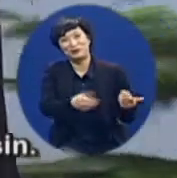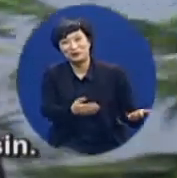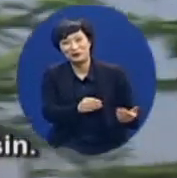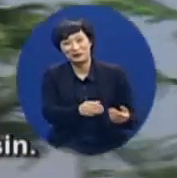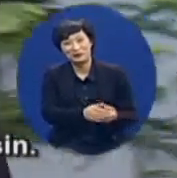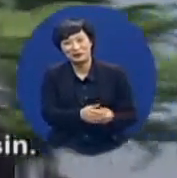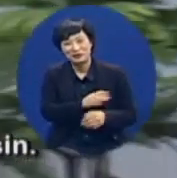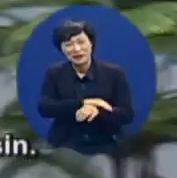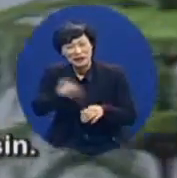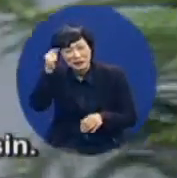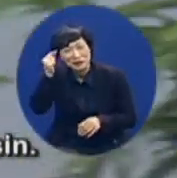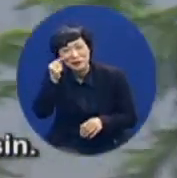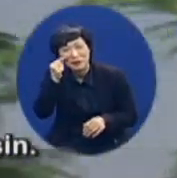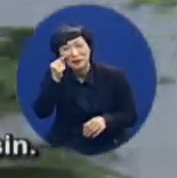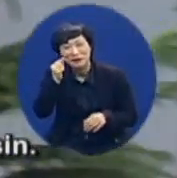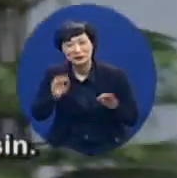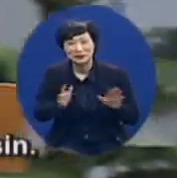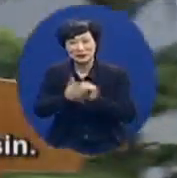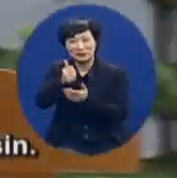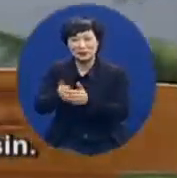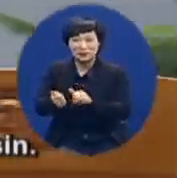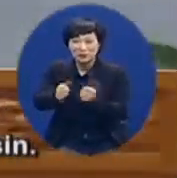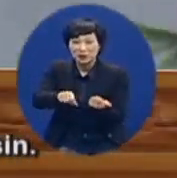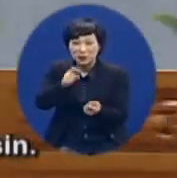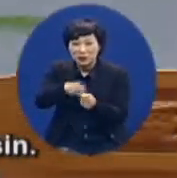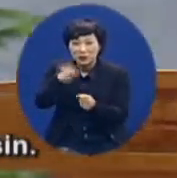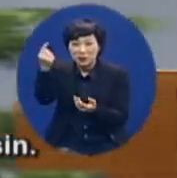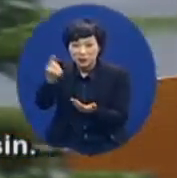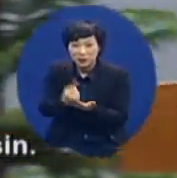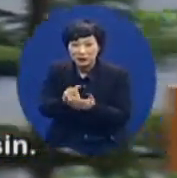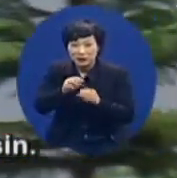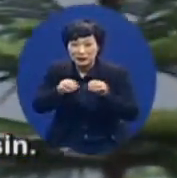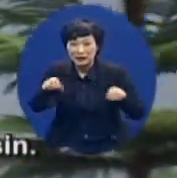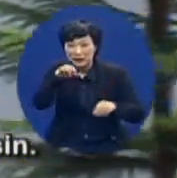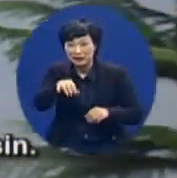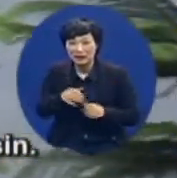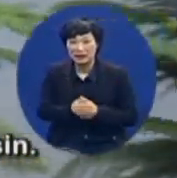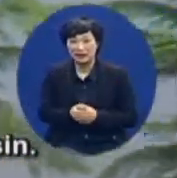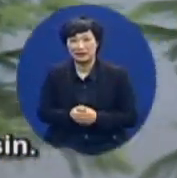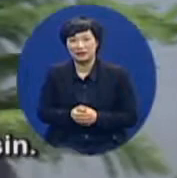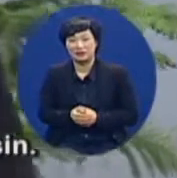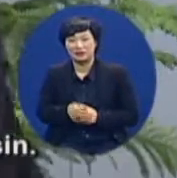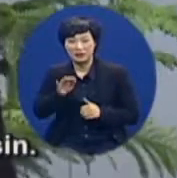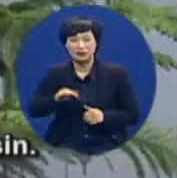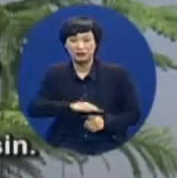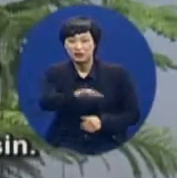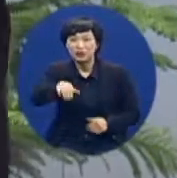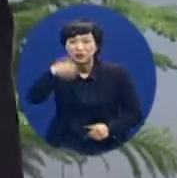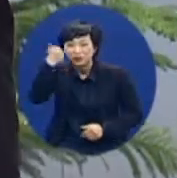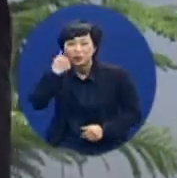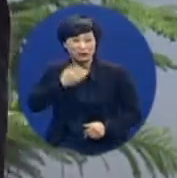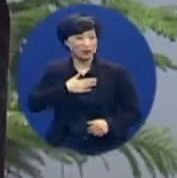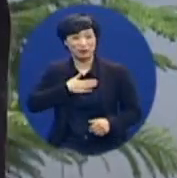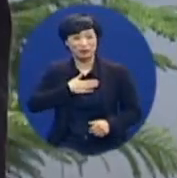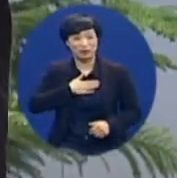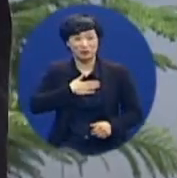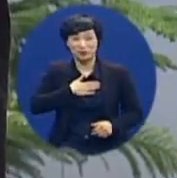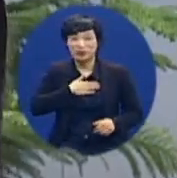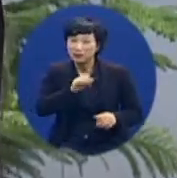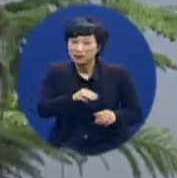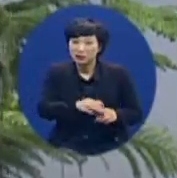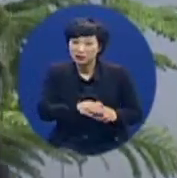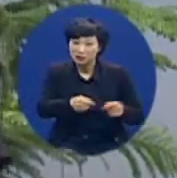그 예수가 죽으러 오신이 땅에 어떤 기분도 있을 수가 없는